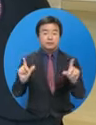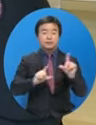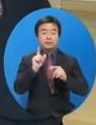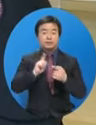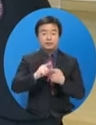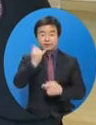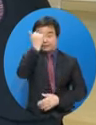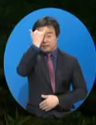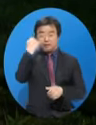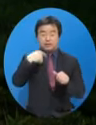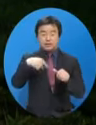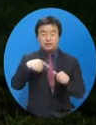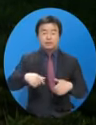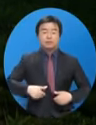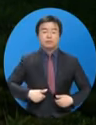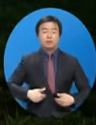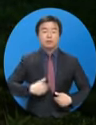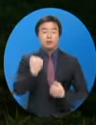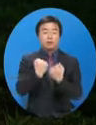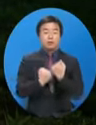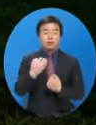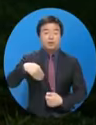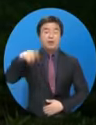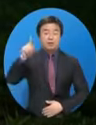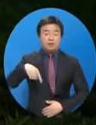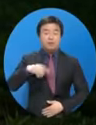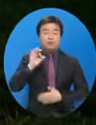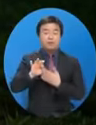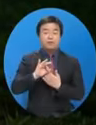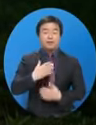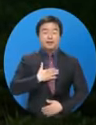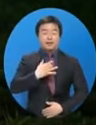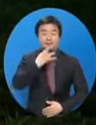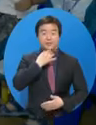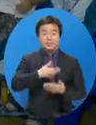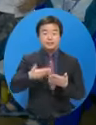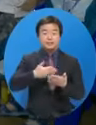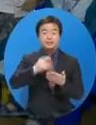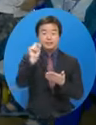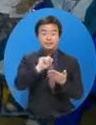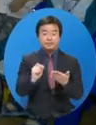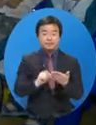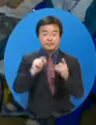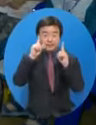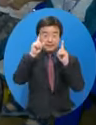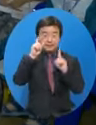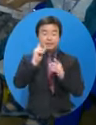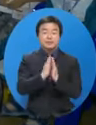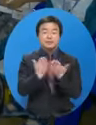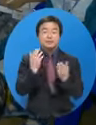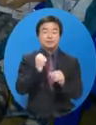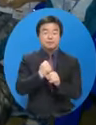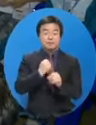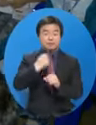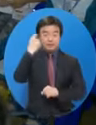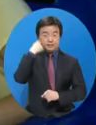좋습니다. 캠프에 다녀와서는 나만의 그림일지나 포토북 등을 만들어보며 느낀 점을 정리하도록 하면